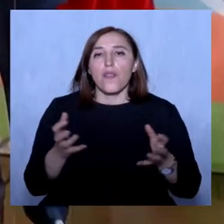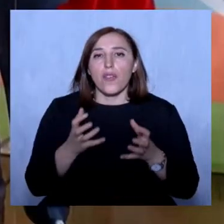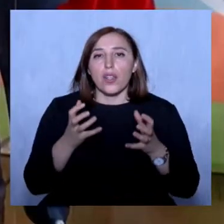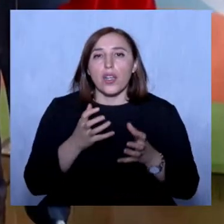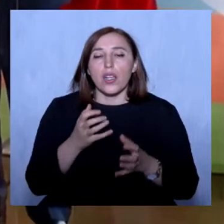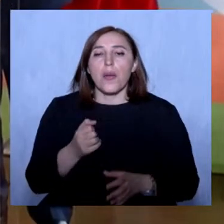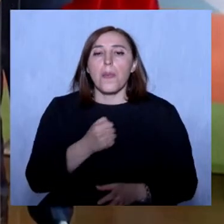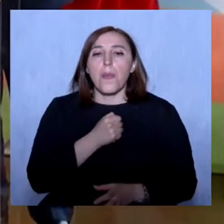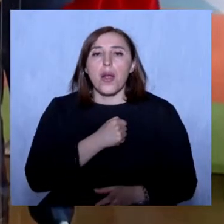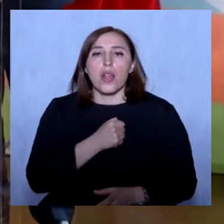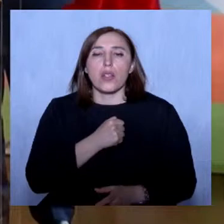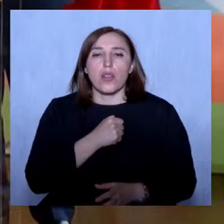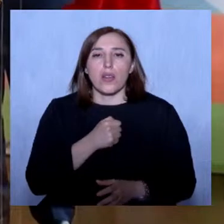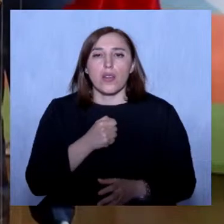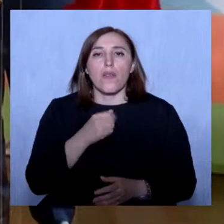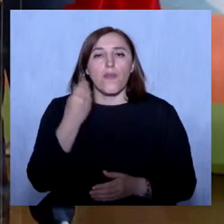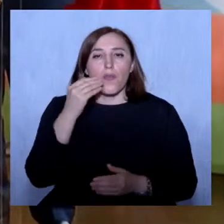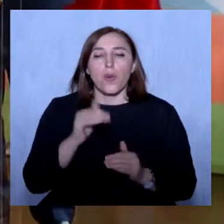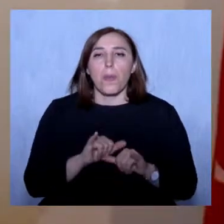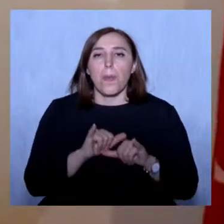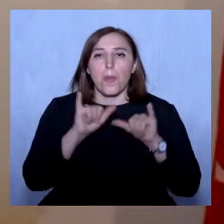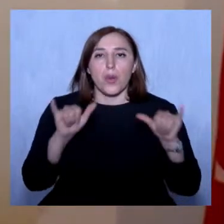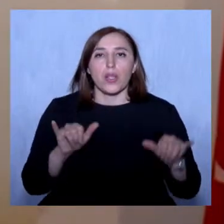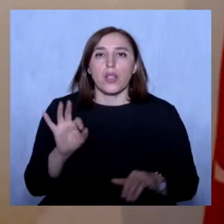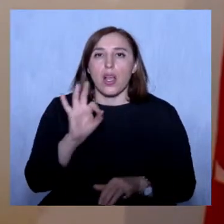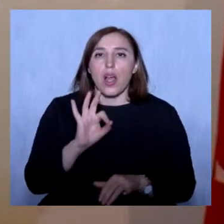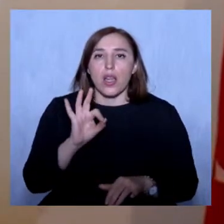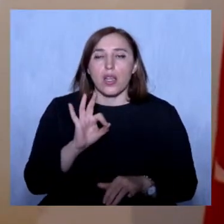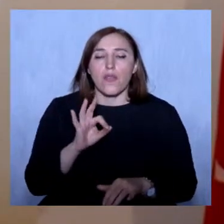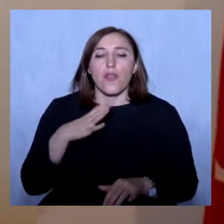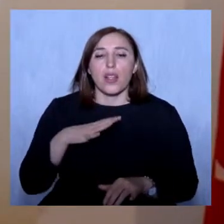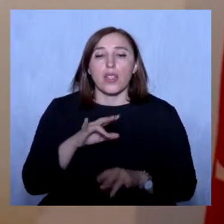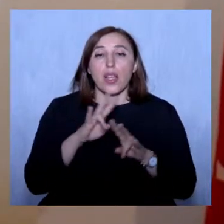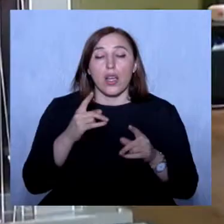մարդունակության բարցրացման համար հայտել է վրաստվանության